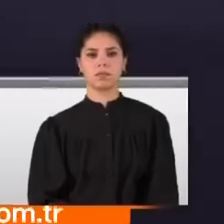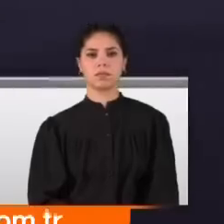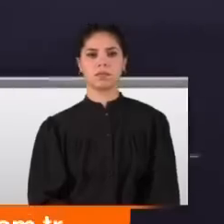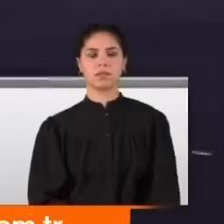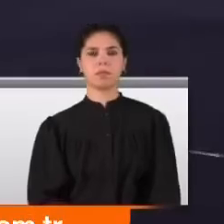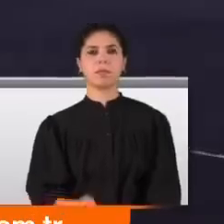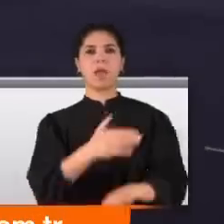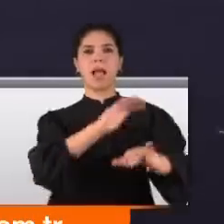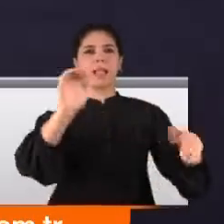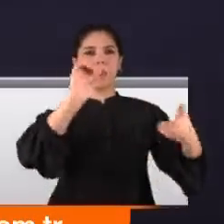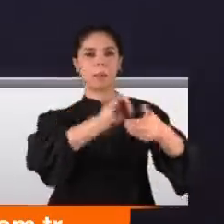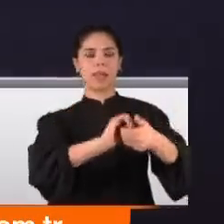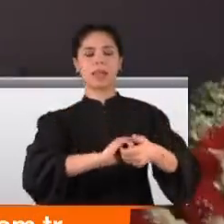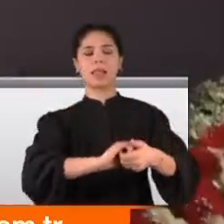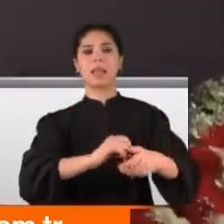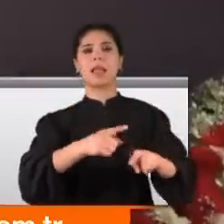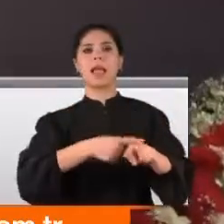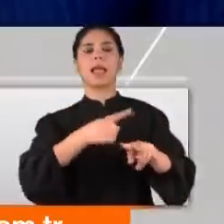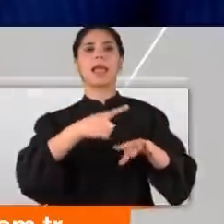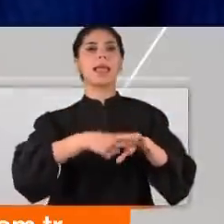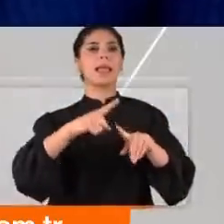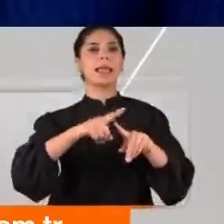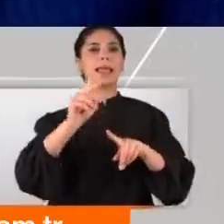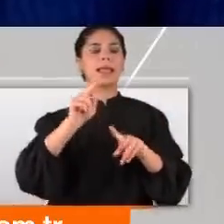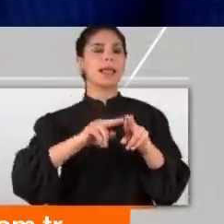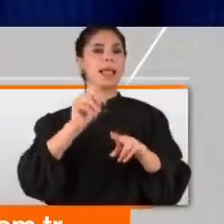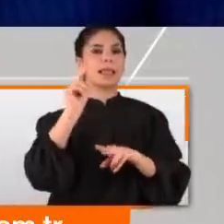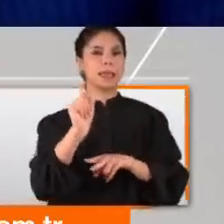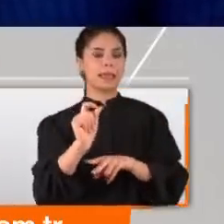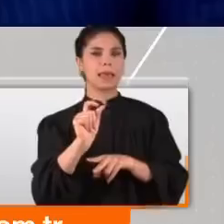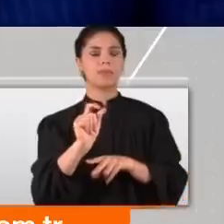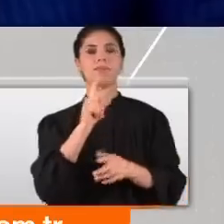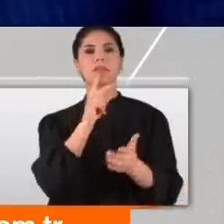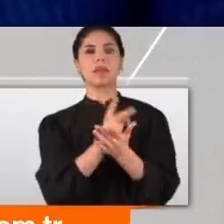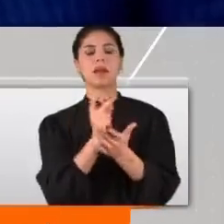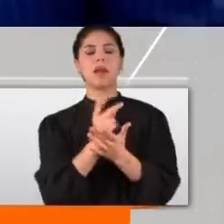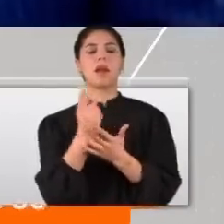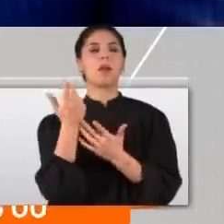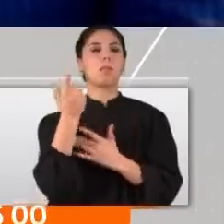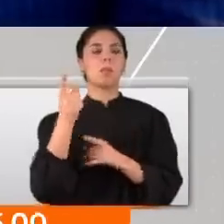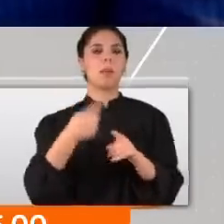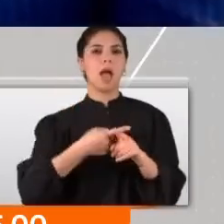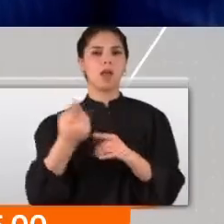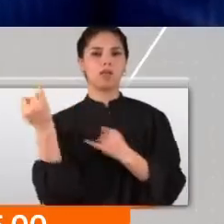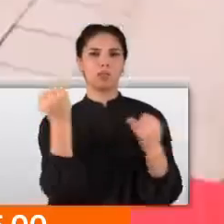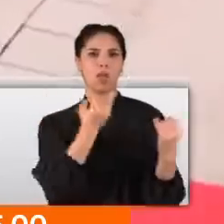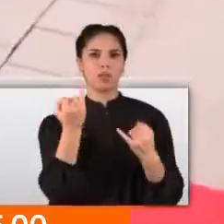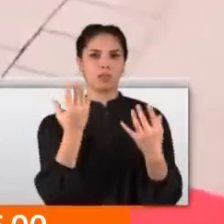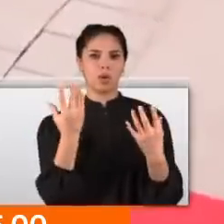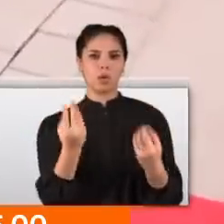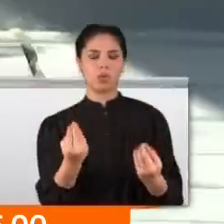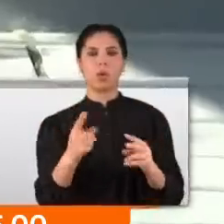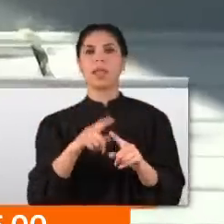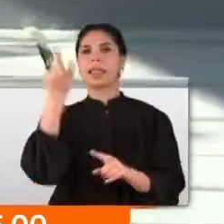Ve altılı masadaki yetki paylaşımı tartışmaları. Bir cumhurbaşkanı yardımcılığı, bir bakanlık alınacak. Bunları konuştunuz mu? Tabii yani.